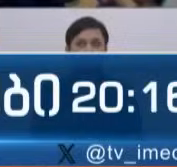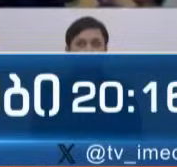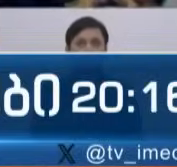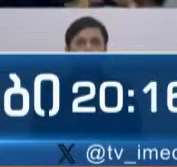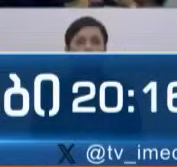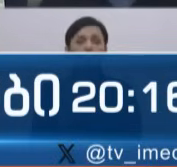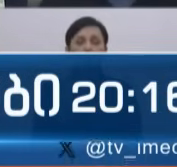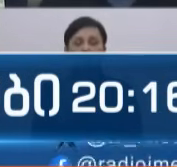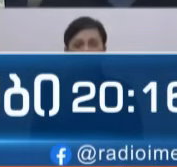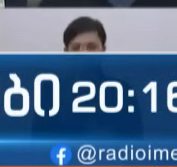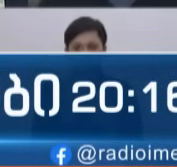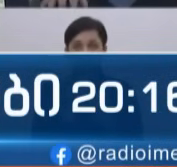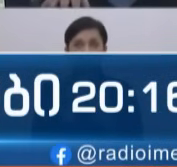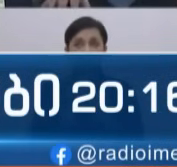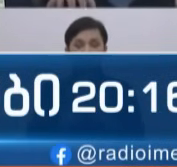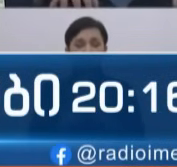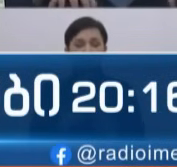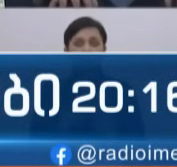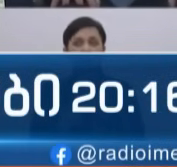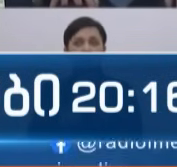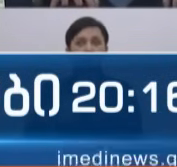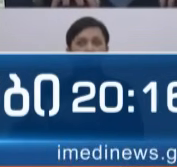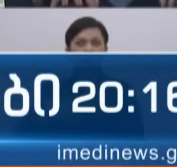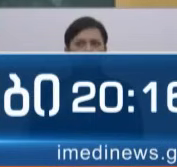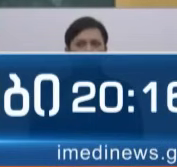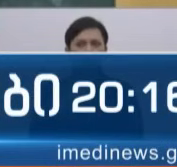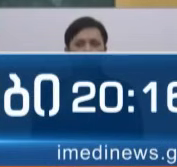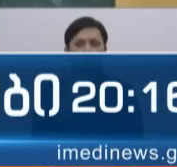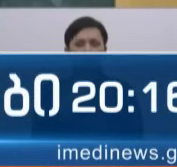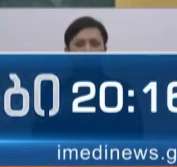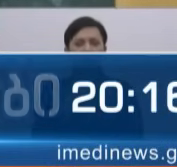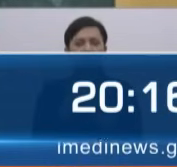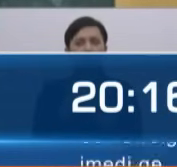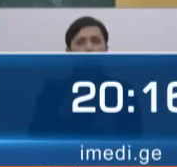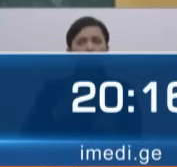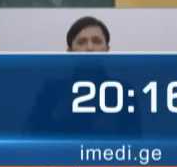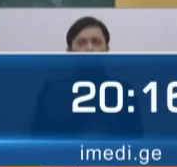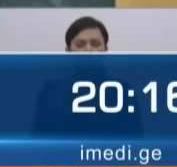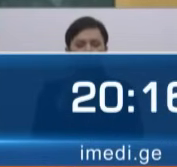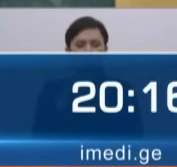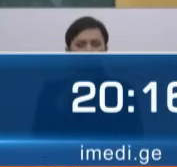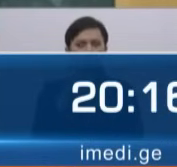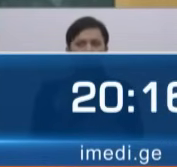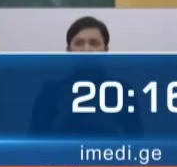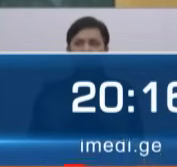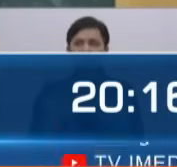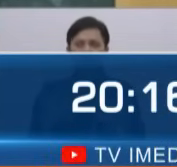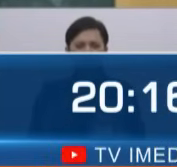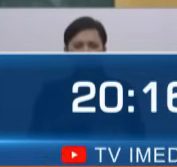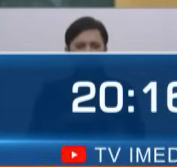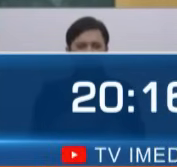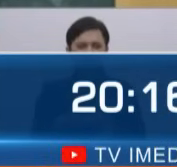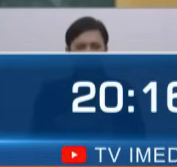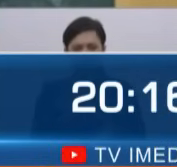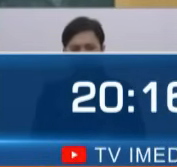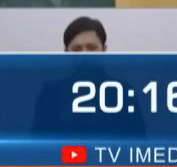გაიხსენა. Ravitareba იყო საქართველოში 2012 წლამდე. Ნულოვანი დემოკრატია, ფეხქვეშ გათელილი